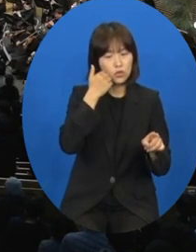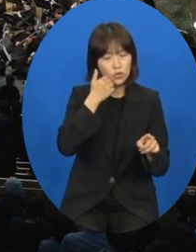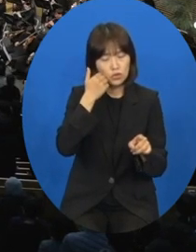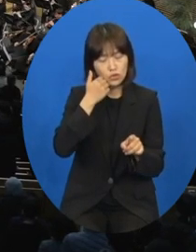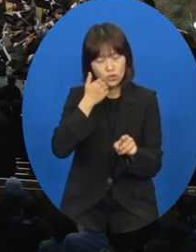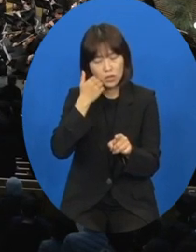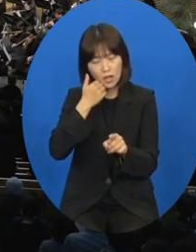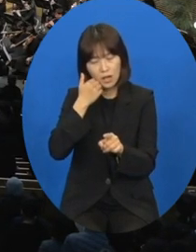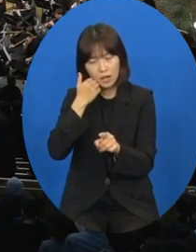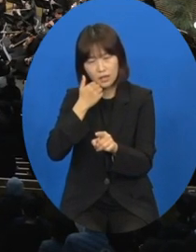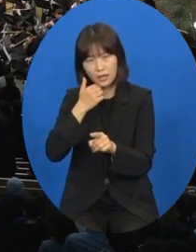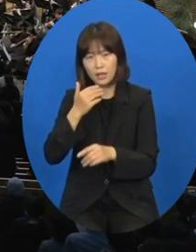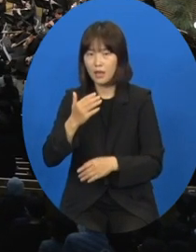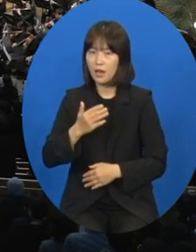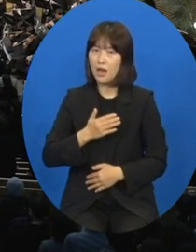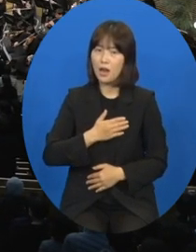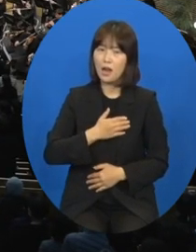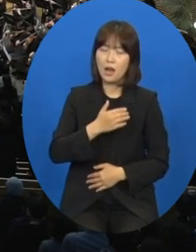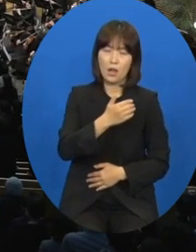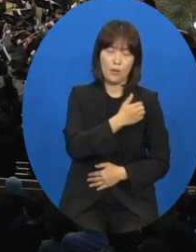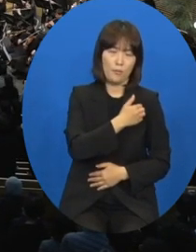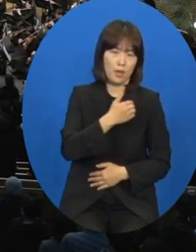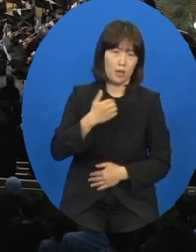그 누가 날